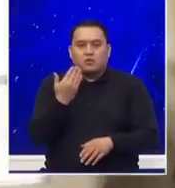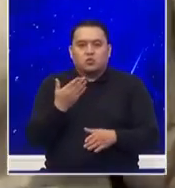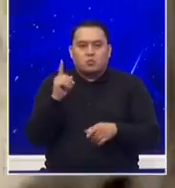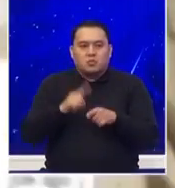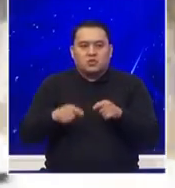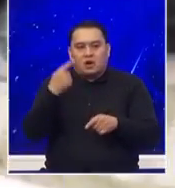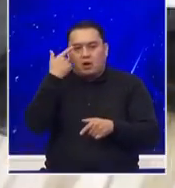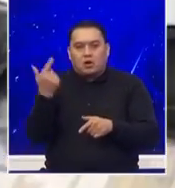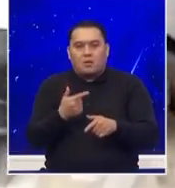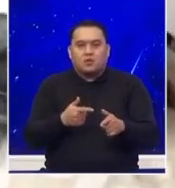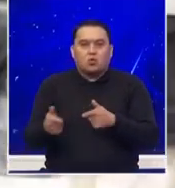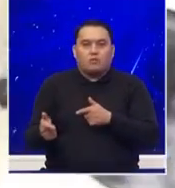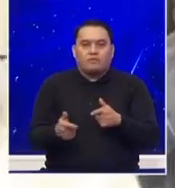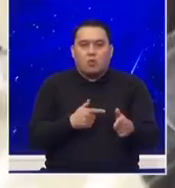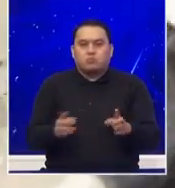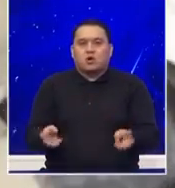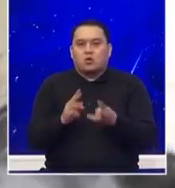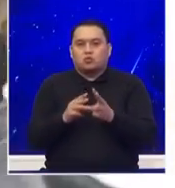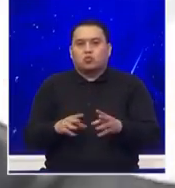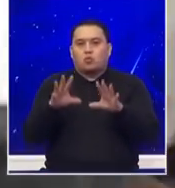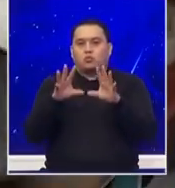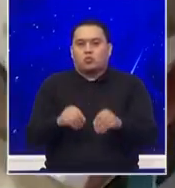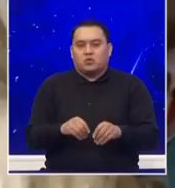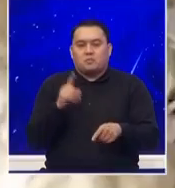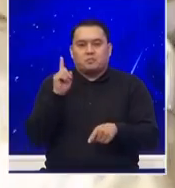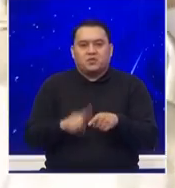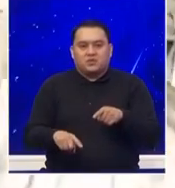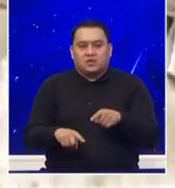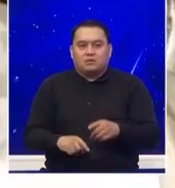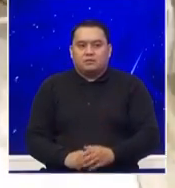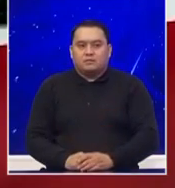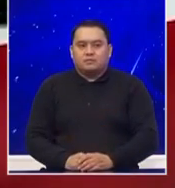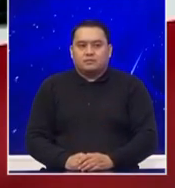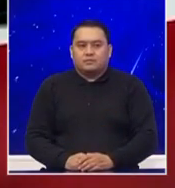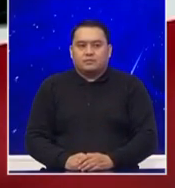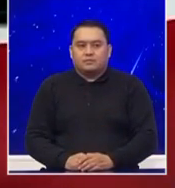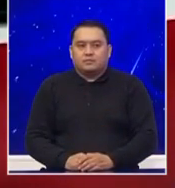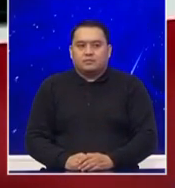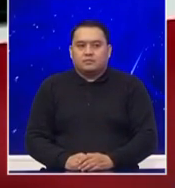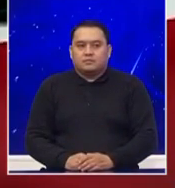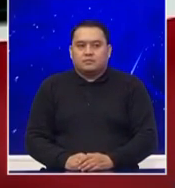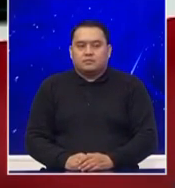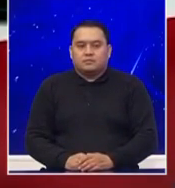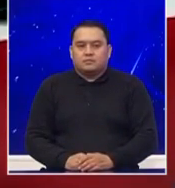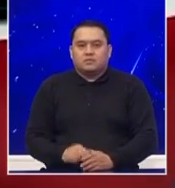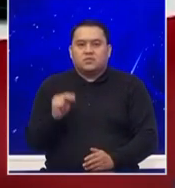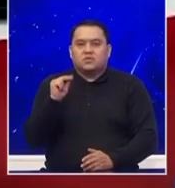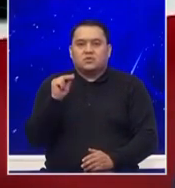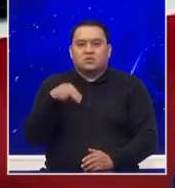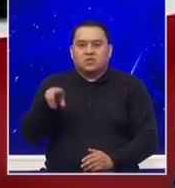Благодаря грамотной работе брандмейстеров пожар удалось потушить за считанные минуты. Силами ДЧС и из